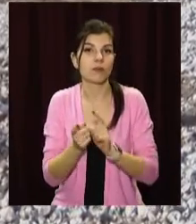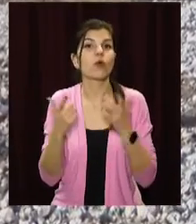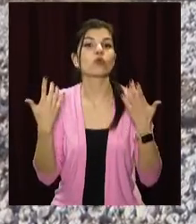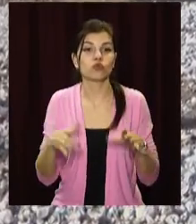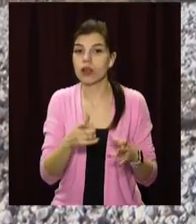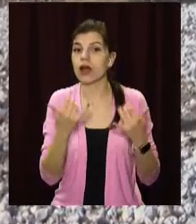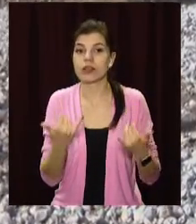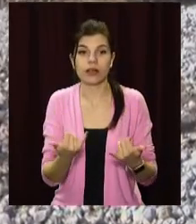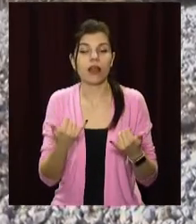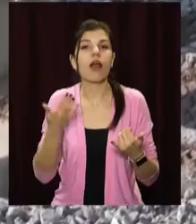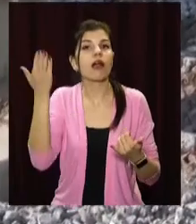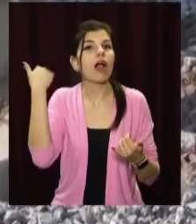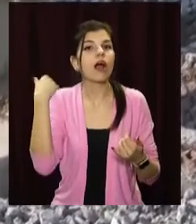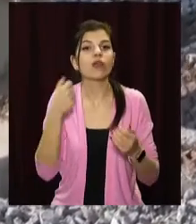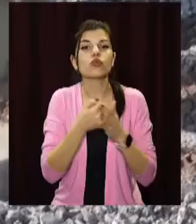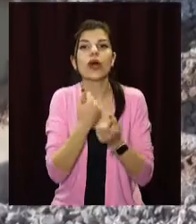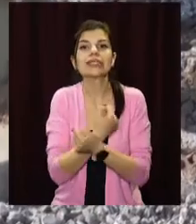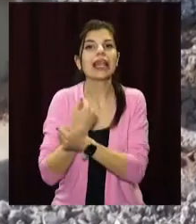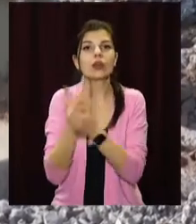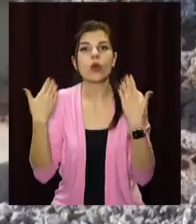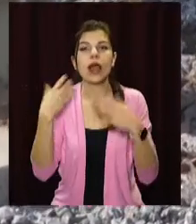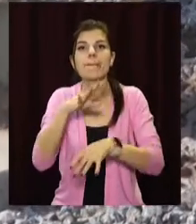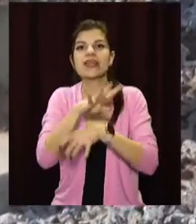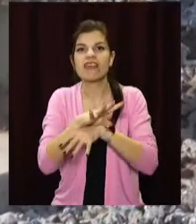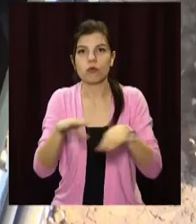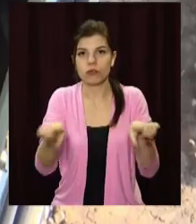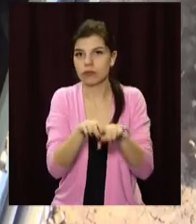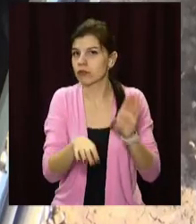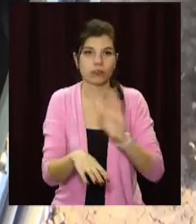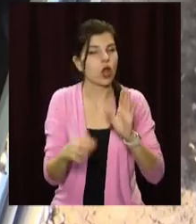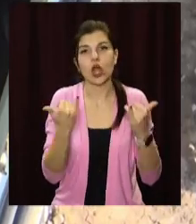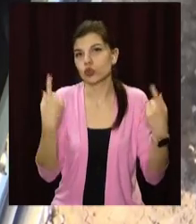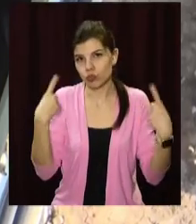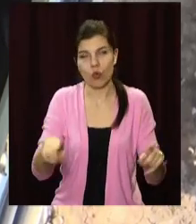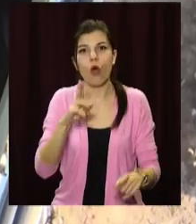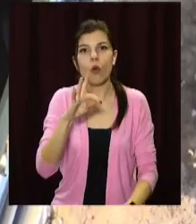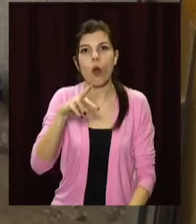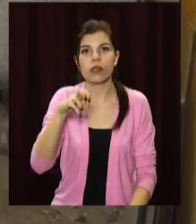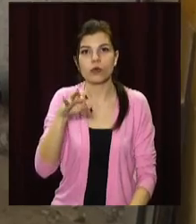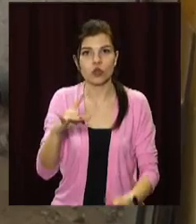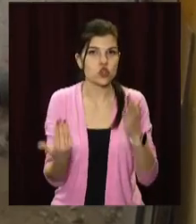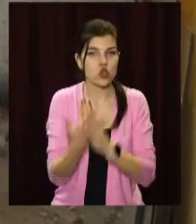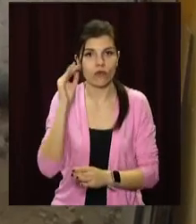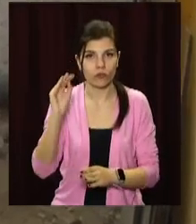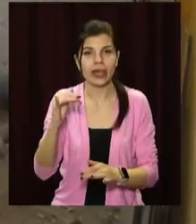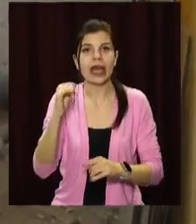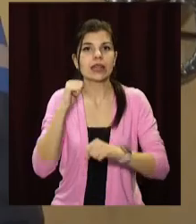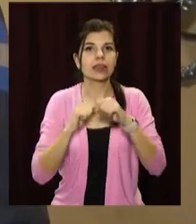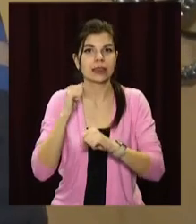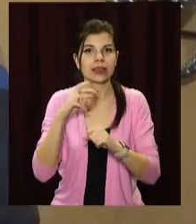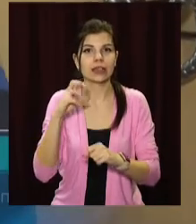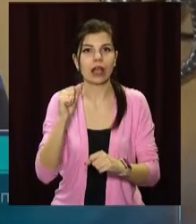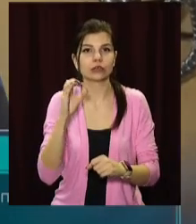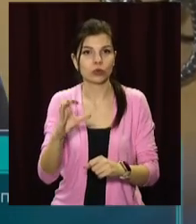вони не приєднані, як раніше, до санаторію Придніпровський. Для цього збудували каналізаційний колектор, а ще насосну станцію.